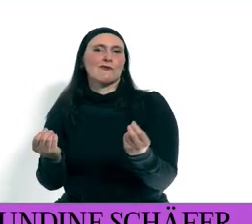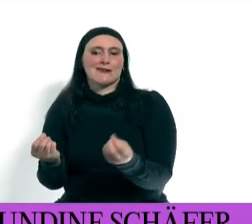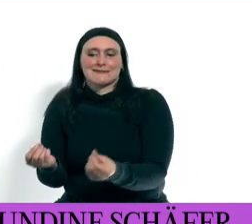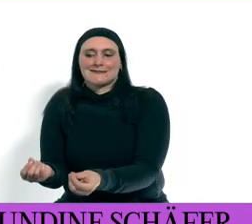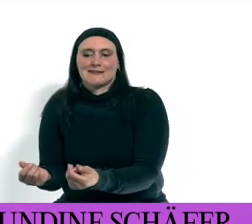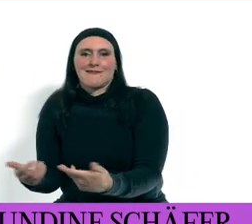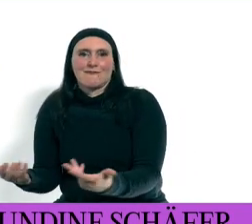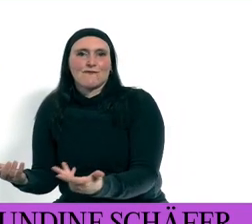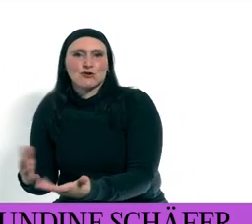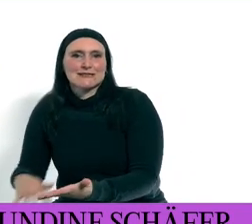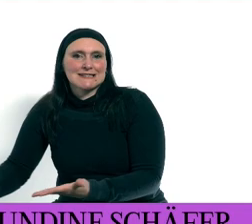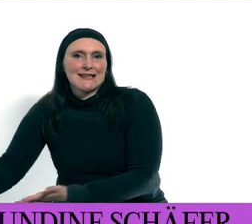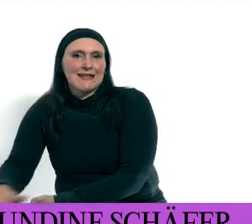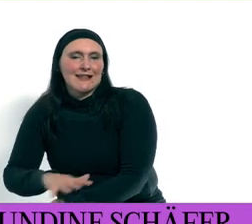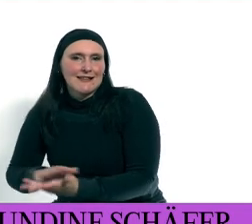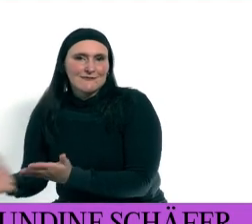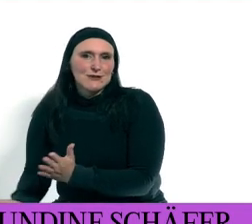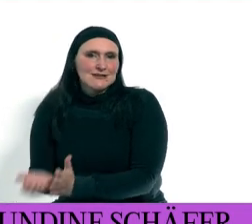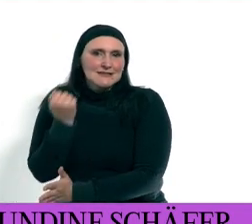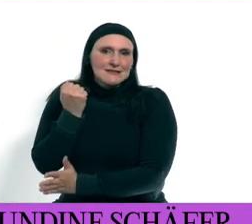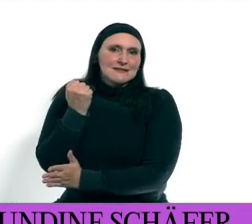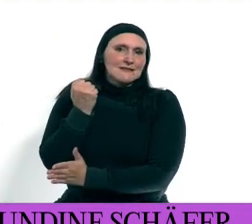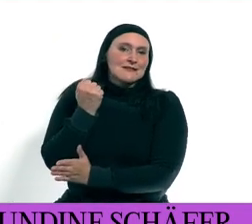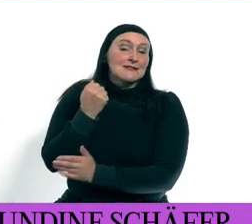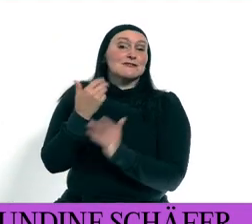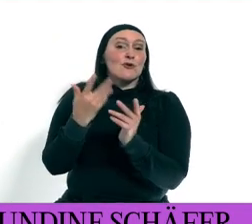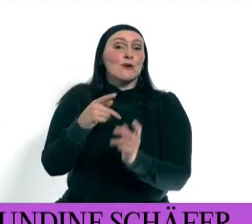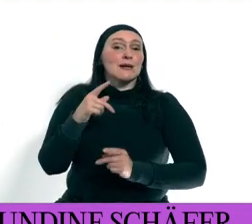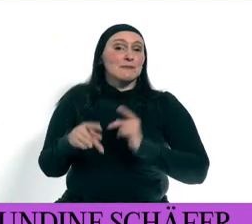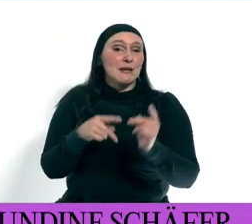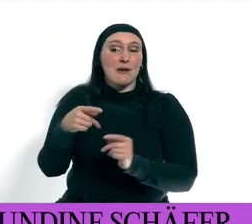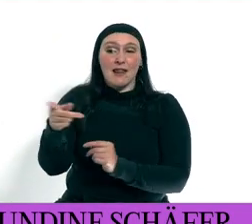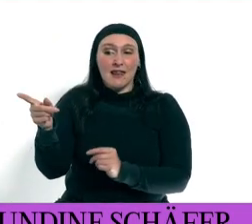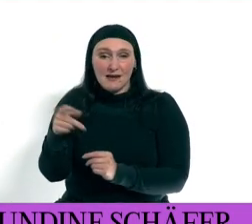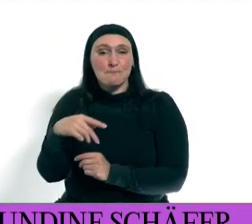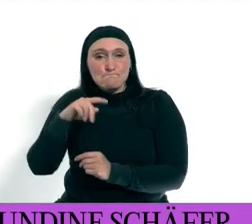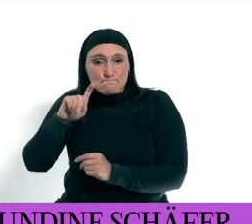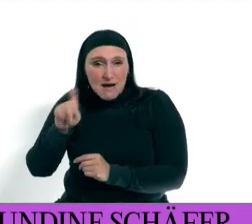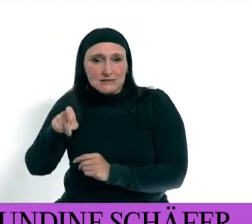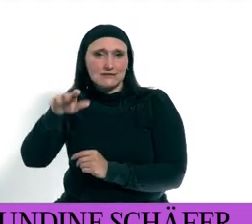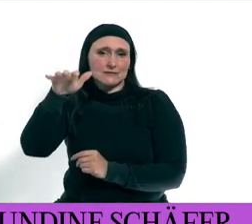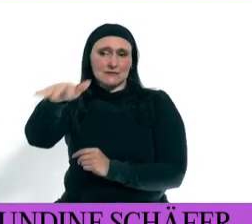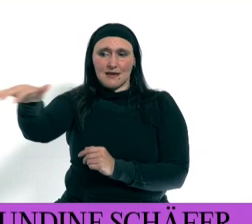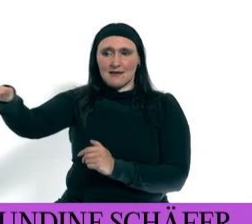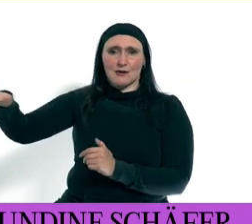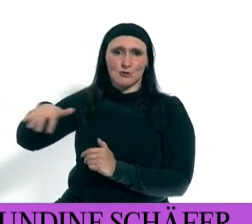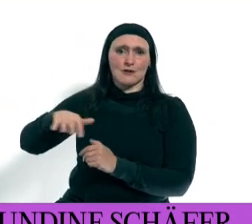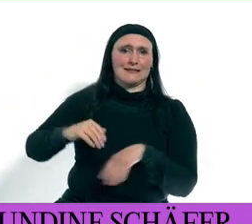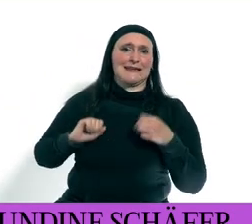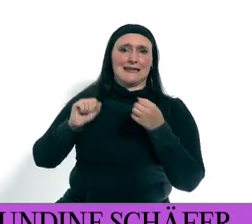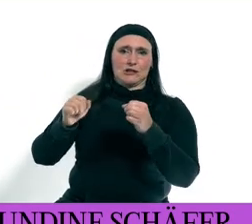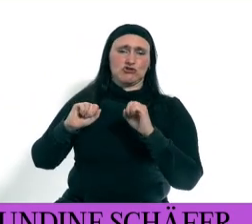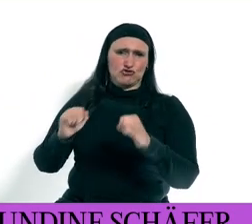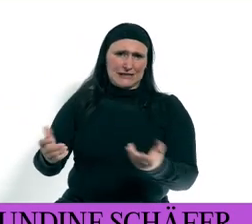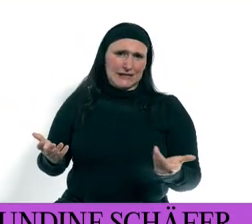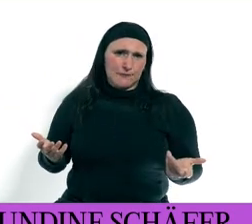Wir wissen nicht genau, wie wir selbst das realisieren können. Wir werden aber dieses Dach nehmen, das ich angesprochen habe, und werden versuchen, das